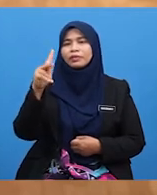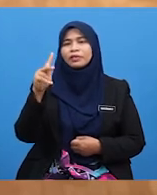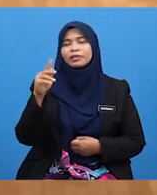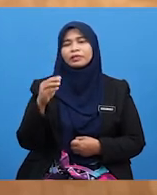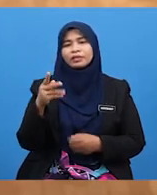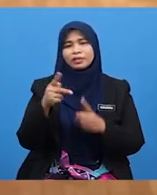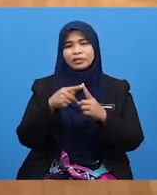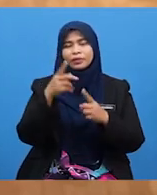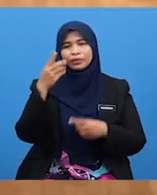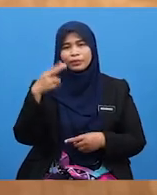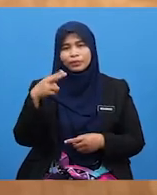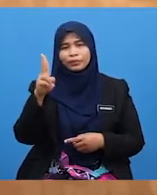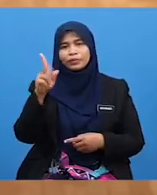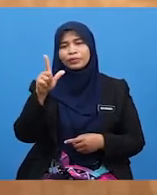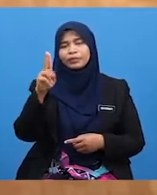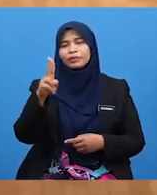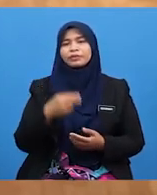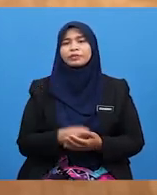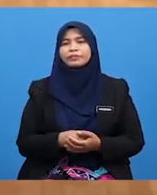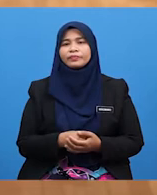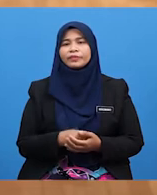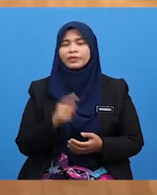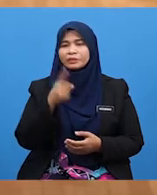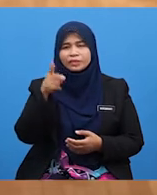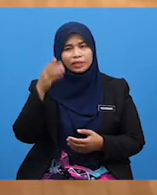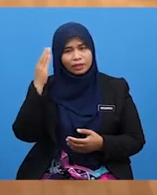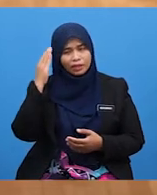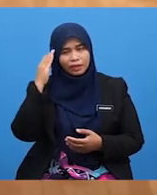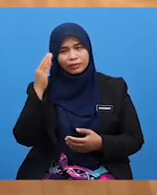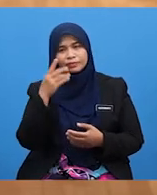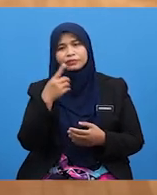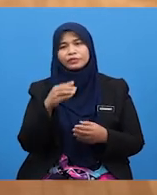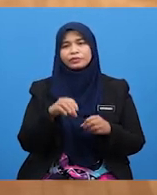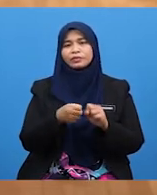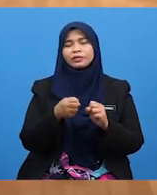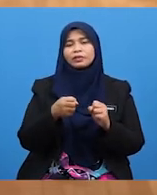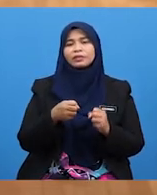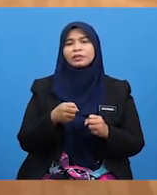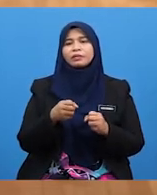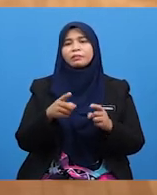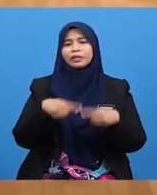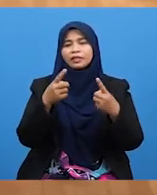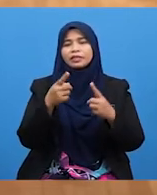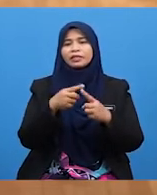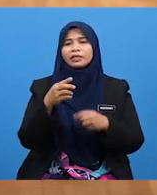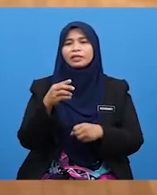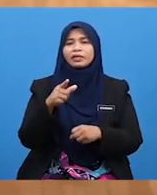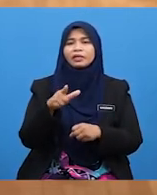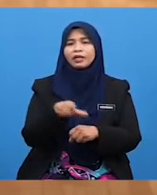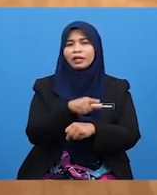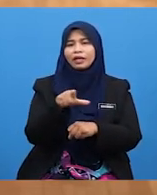melodi asasnya. Itu mesti kita tahu sebelum kita pergi kepada lenggok yang lebih orang kata mendalam.